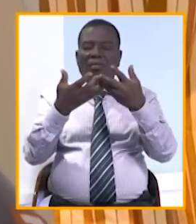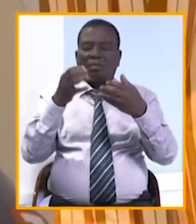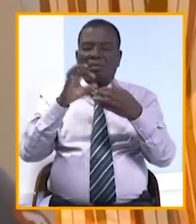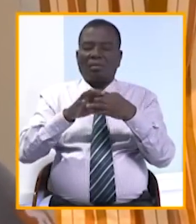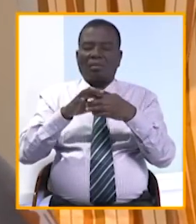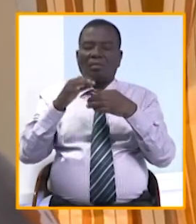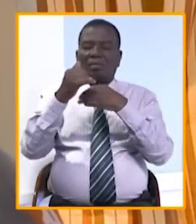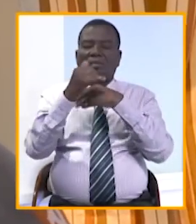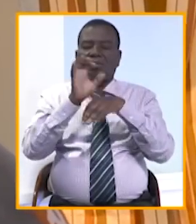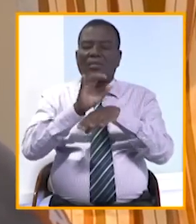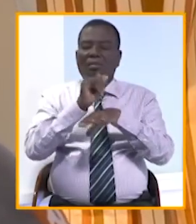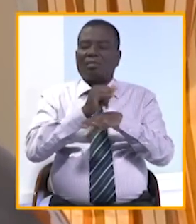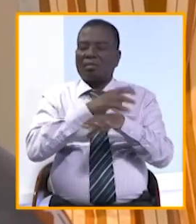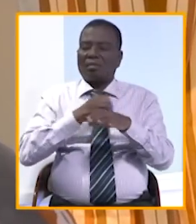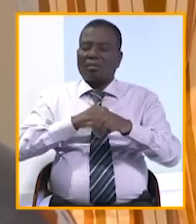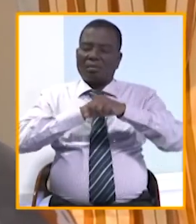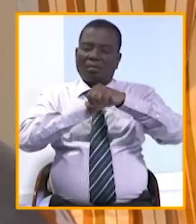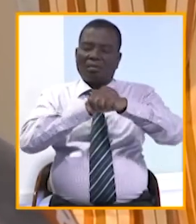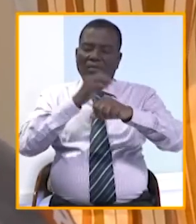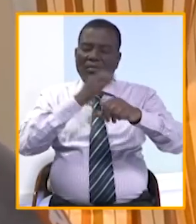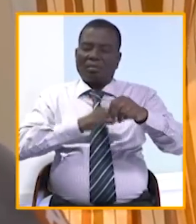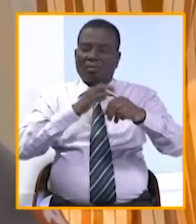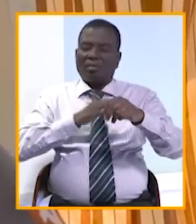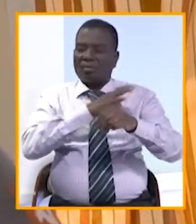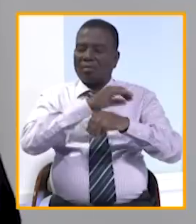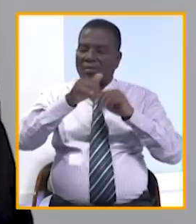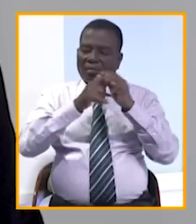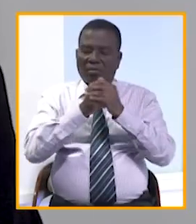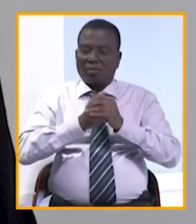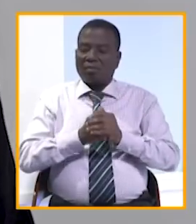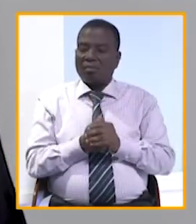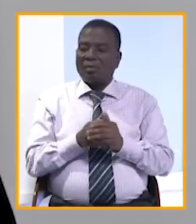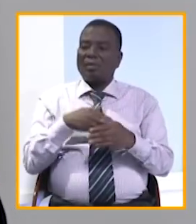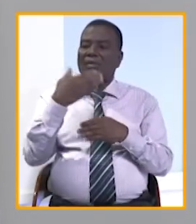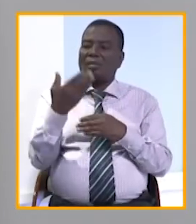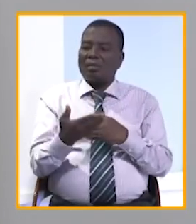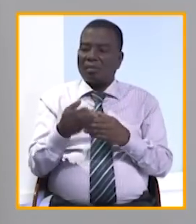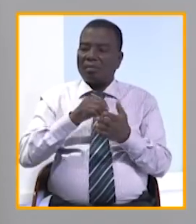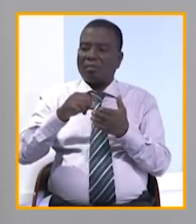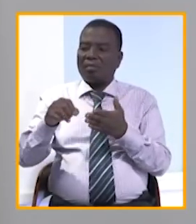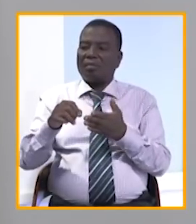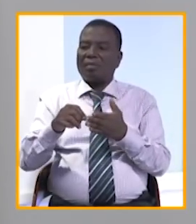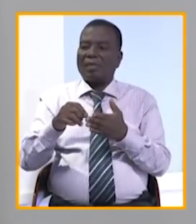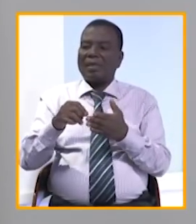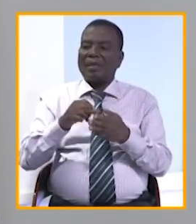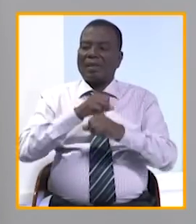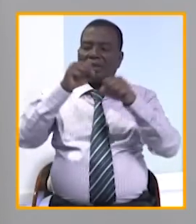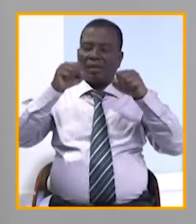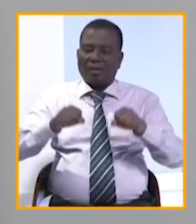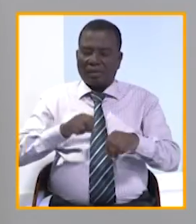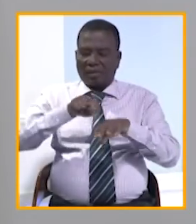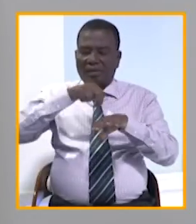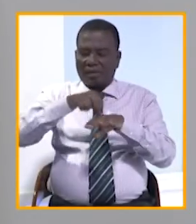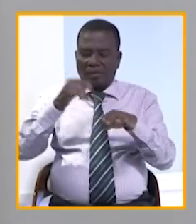l'État de Côte d'Ivoire et à protéger les intérêts du secteur privé. Après son élaboration, la stratégie nationale